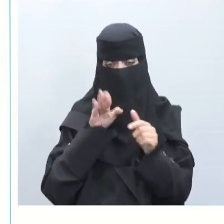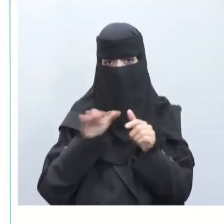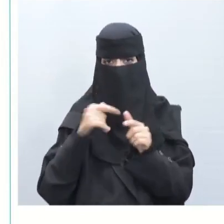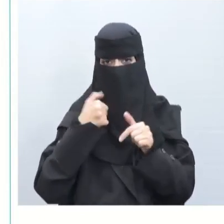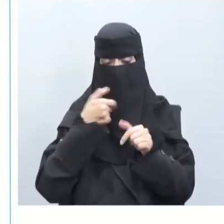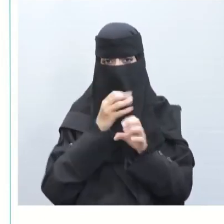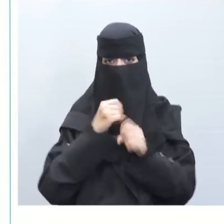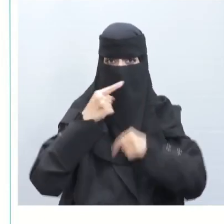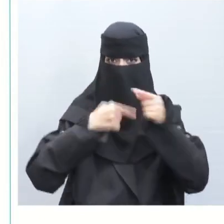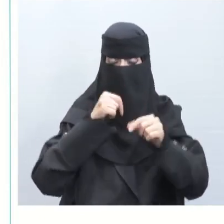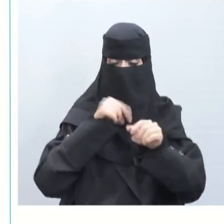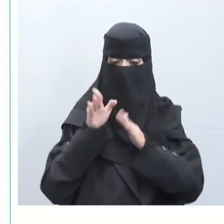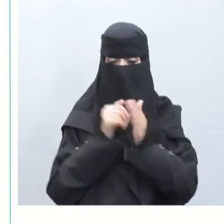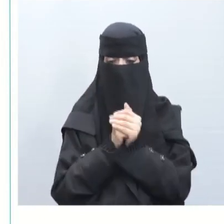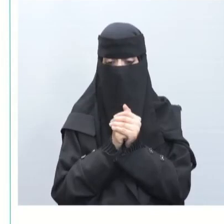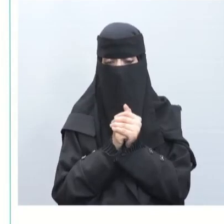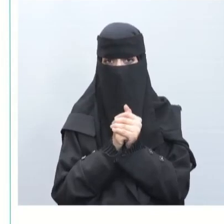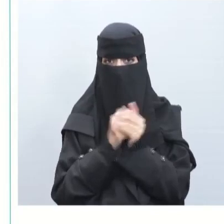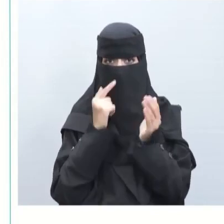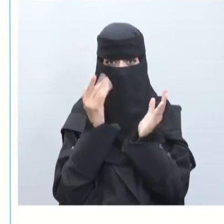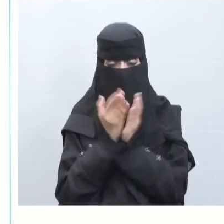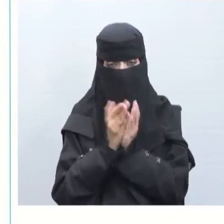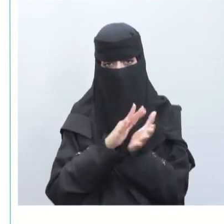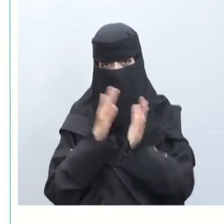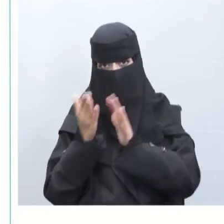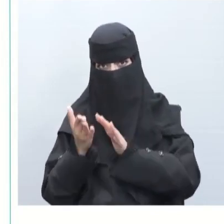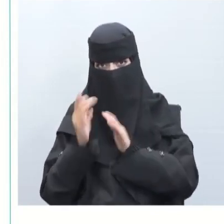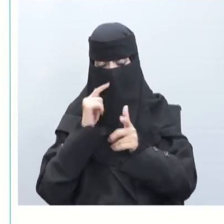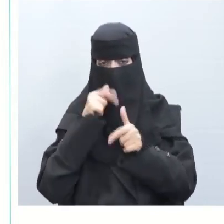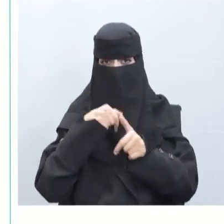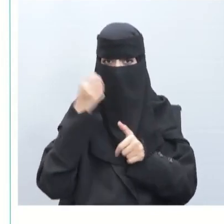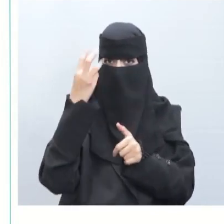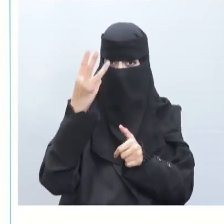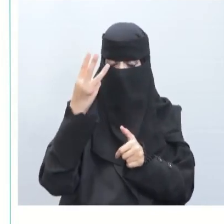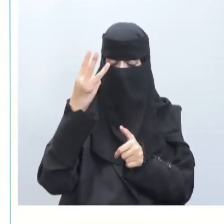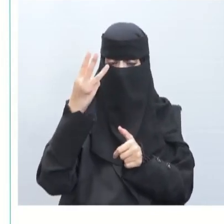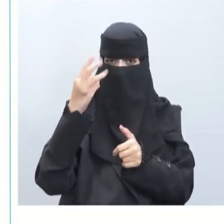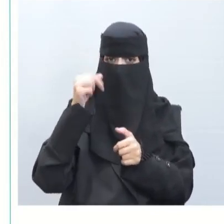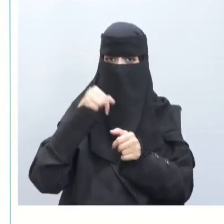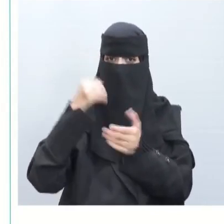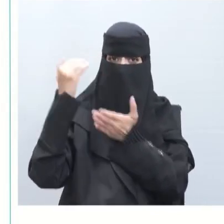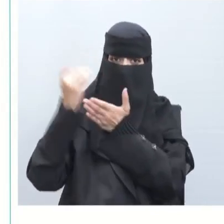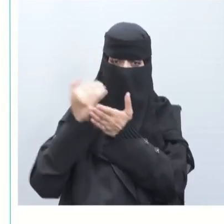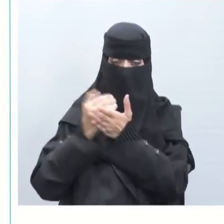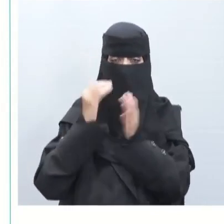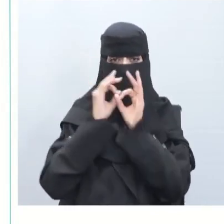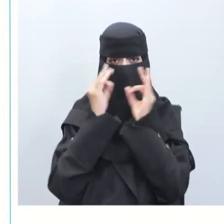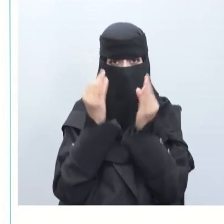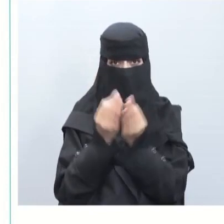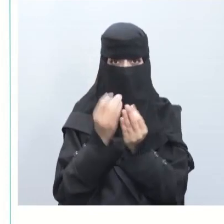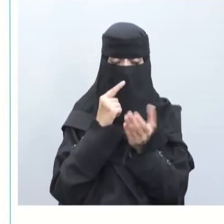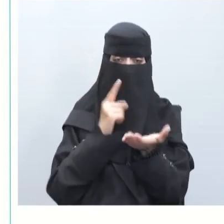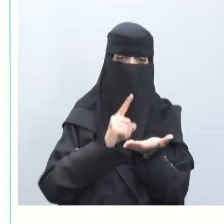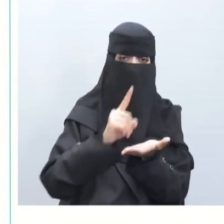لدينا فعاليه مستدامه وتدرس من حيث كما ذكرنا ثلاث امور من حيث الاقتصاد من حيث